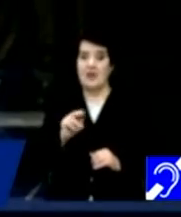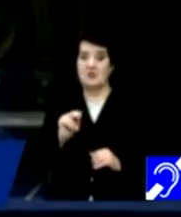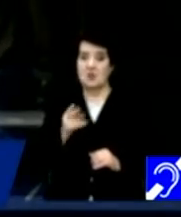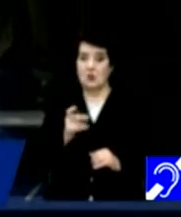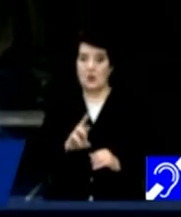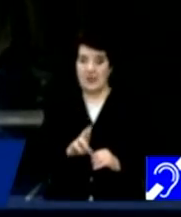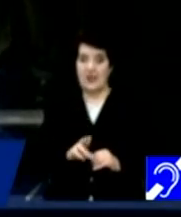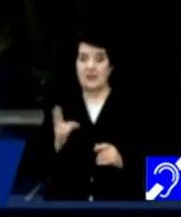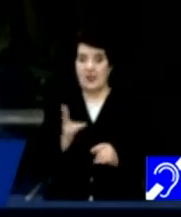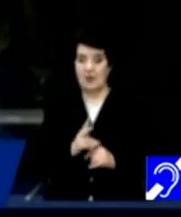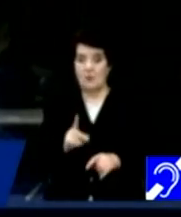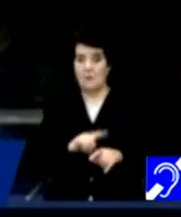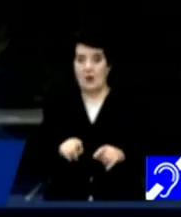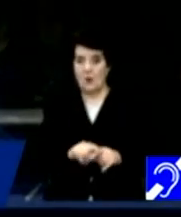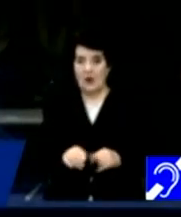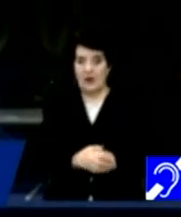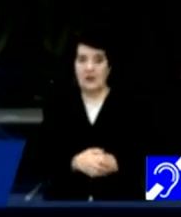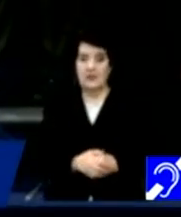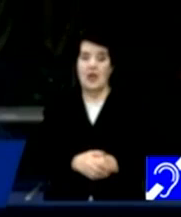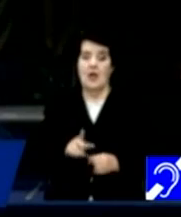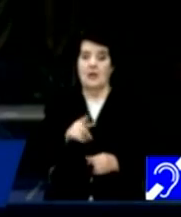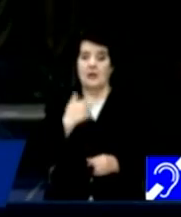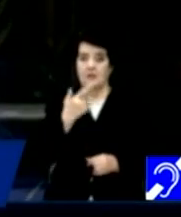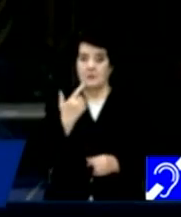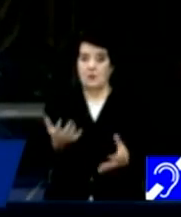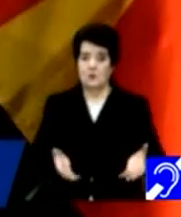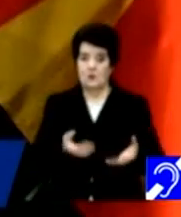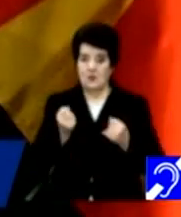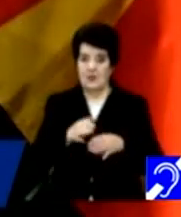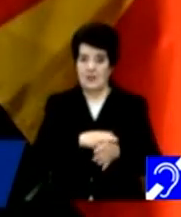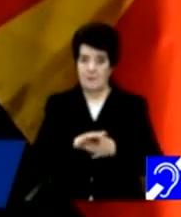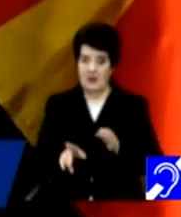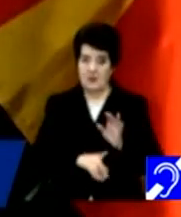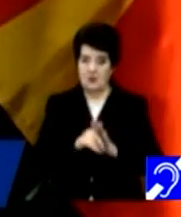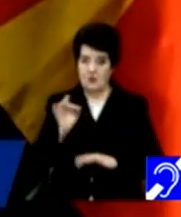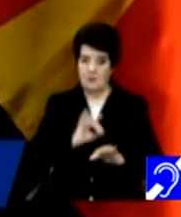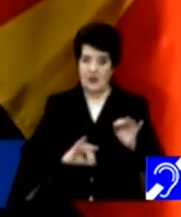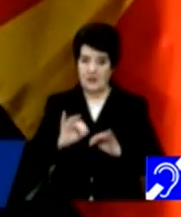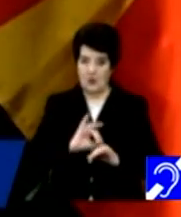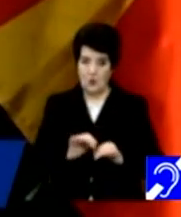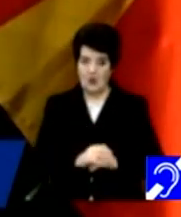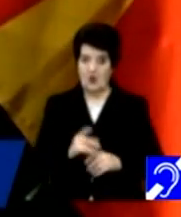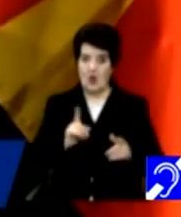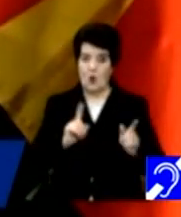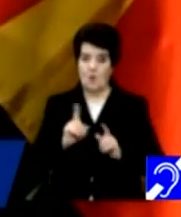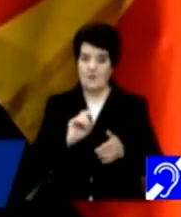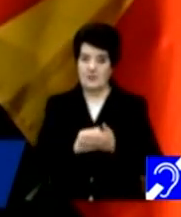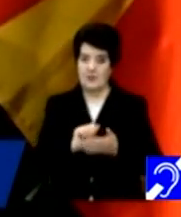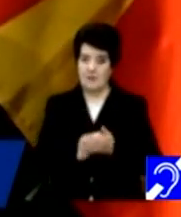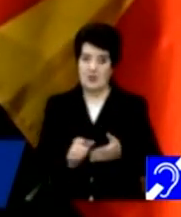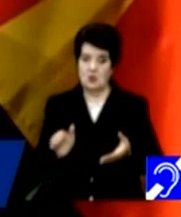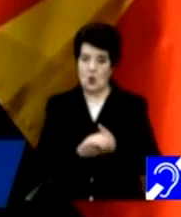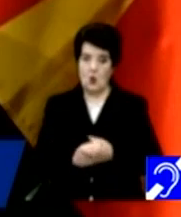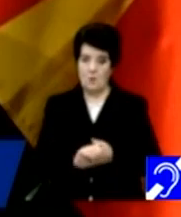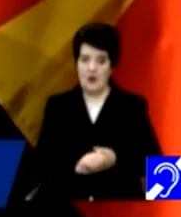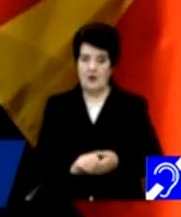cât mai curând. Șeful executivului european și-a anunțat susținerea deplină pentru începerea negocierilor la o conferință de presă comună susținută